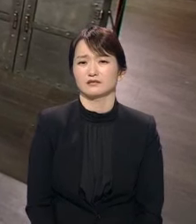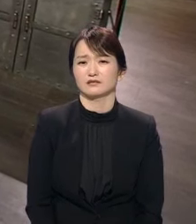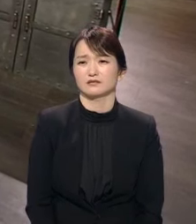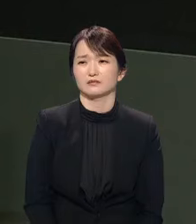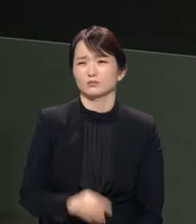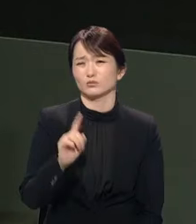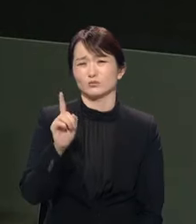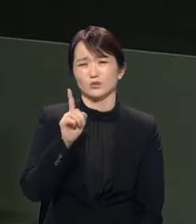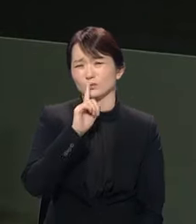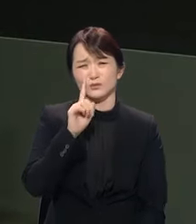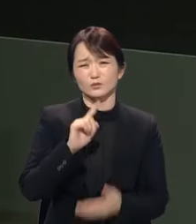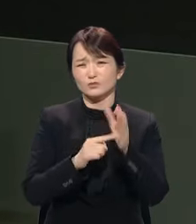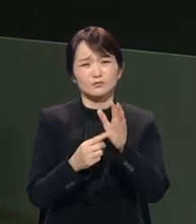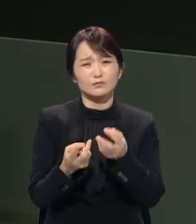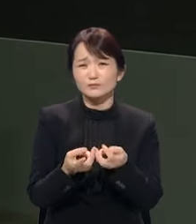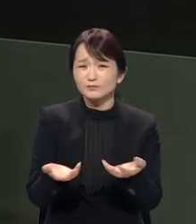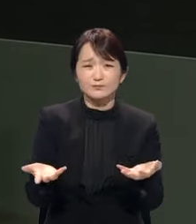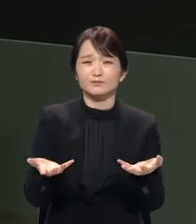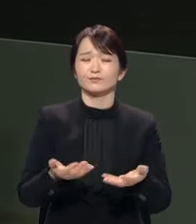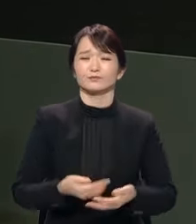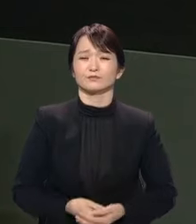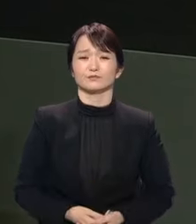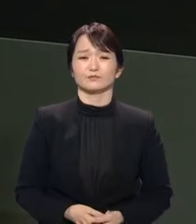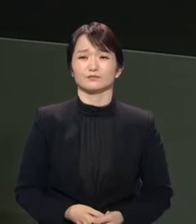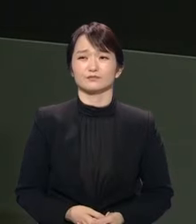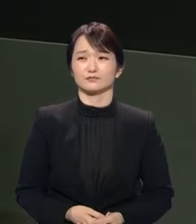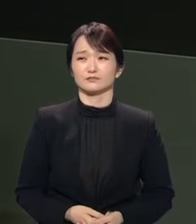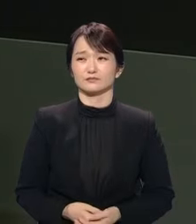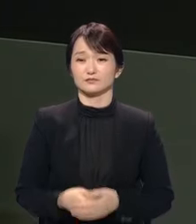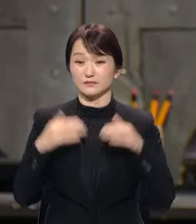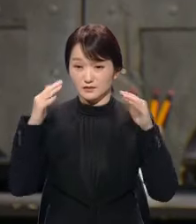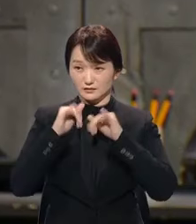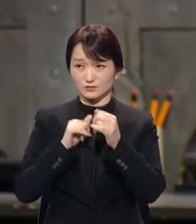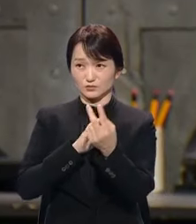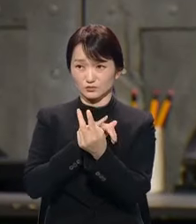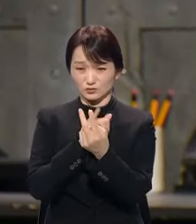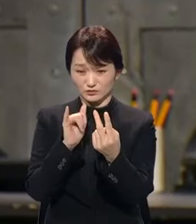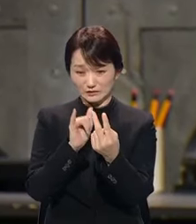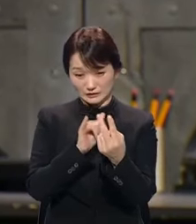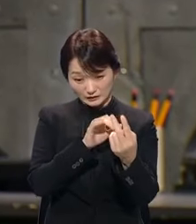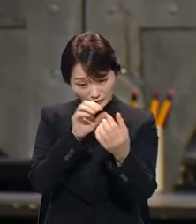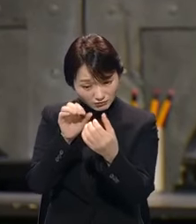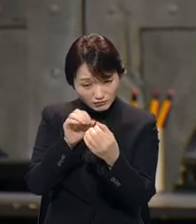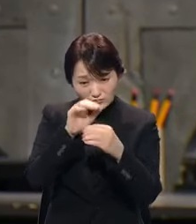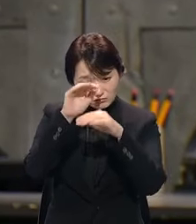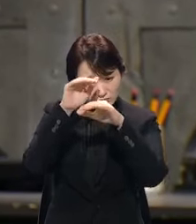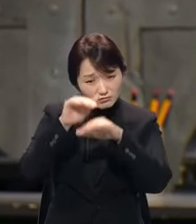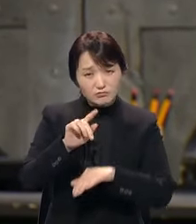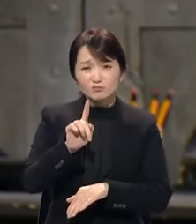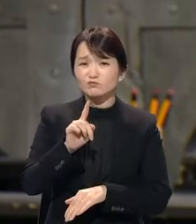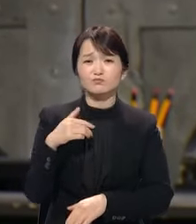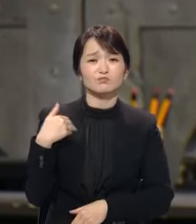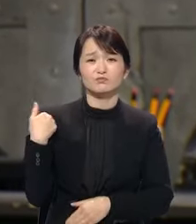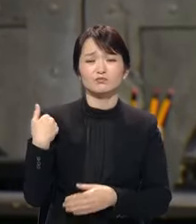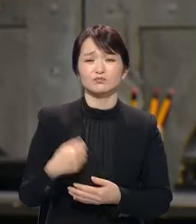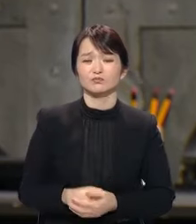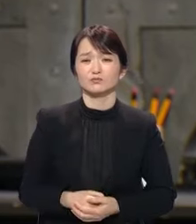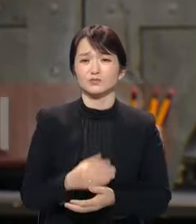말로 표현할 방법이 없습니다, 양 변호사님. 그게요, 진짜 어른들 둘이서 할 대화의 내용인지. 일단 저 일은